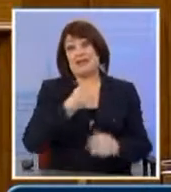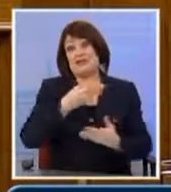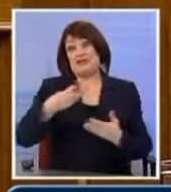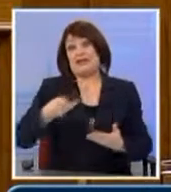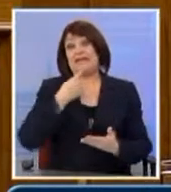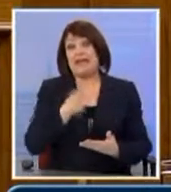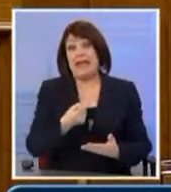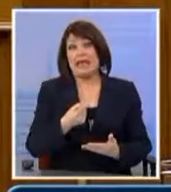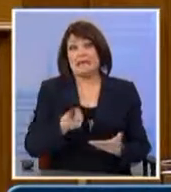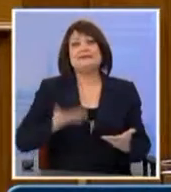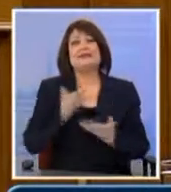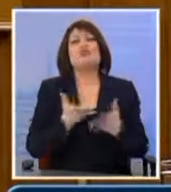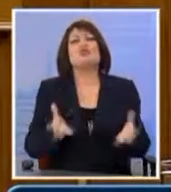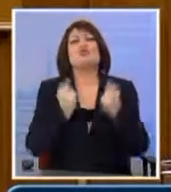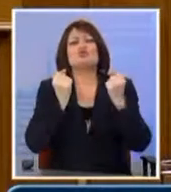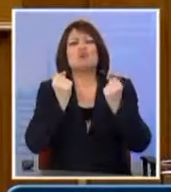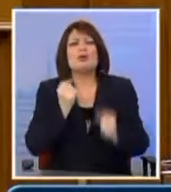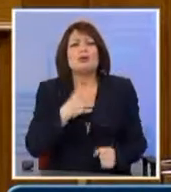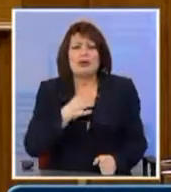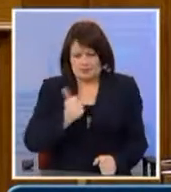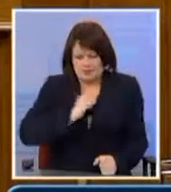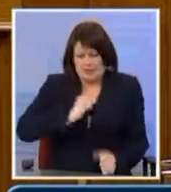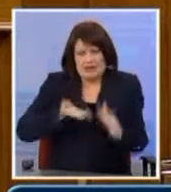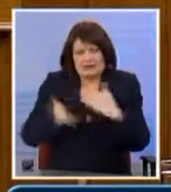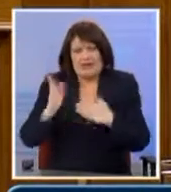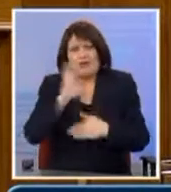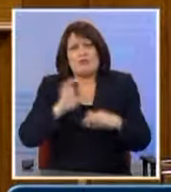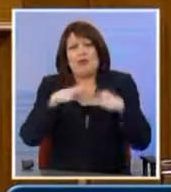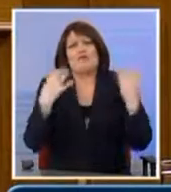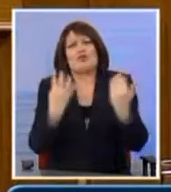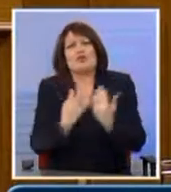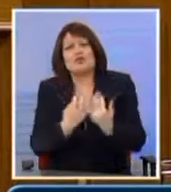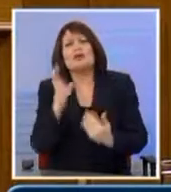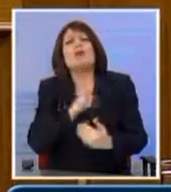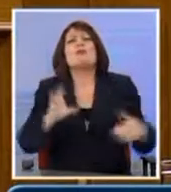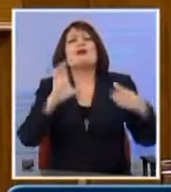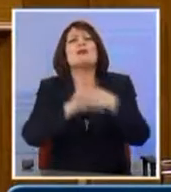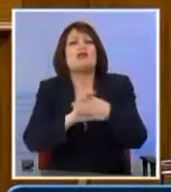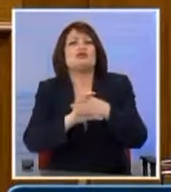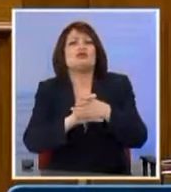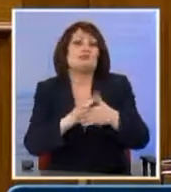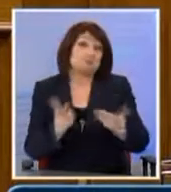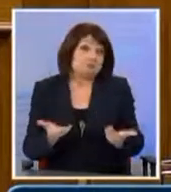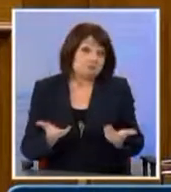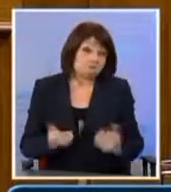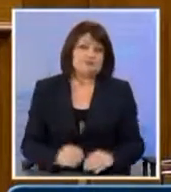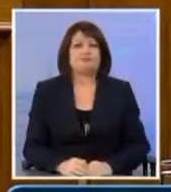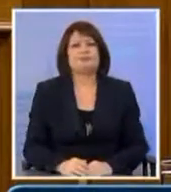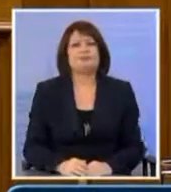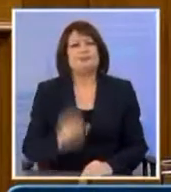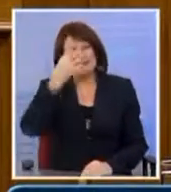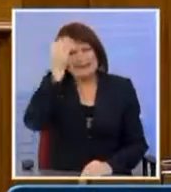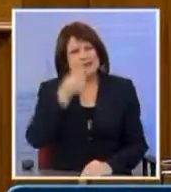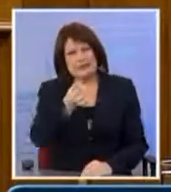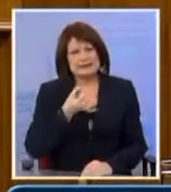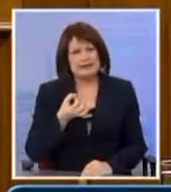προτείνουν είναι στην ουσία ένα σχέδιο εθελούσιας εξόδου τόσο από την Ευρωζώνη όσο και από την Ευρωπαϊκή Ένωση. Άκουσα τον κύριο Τσίπρα